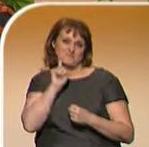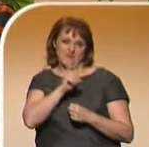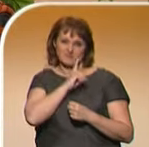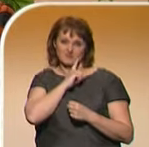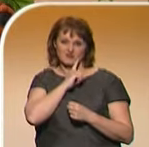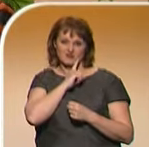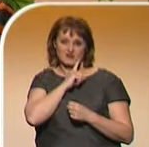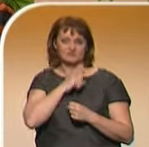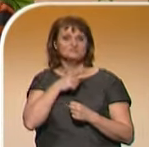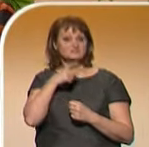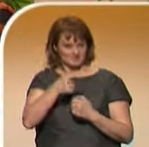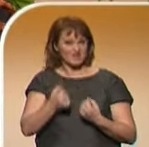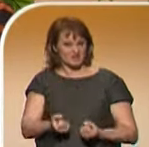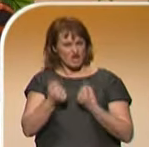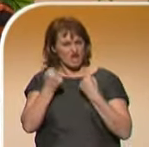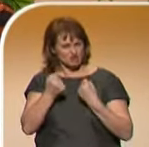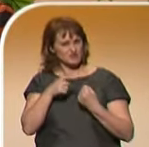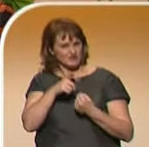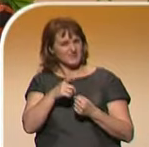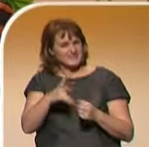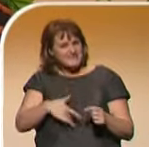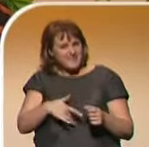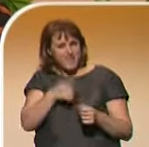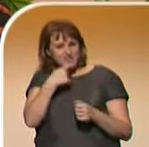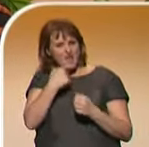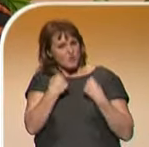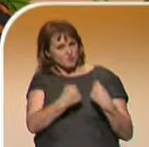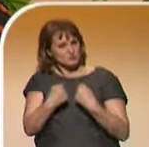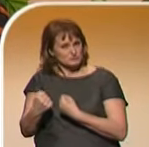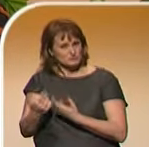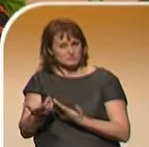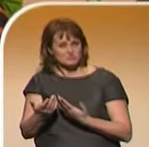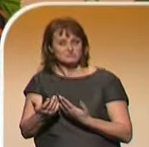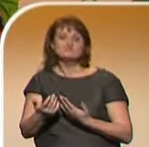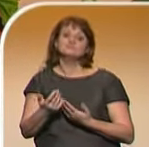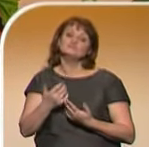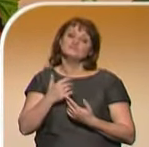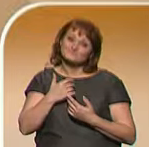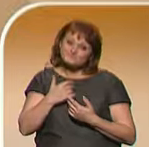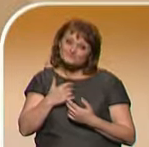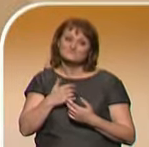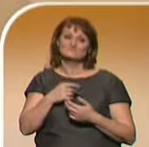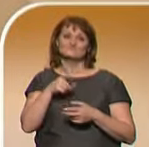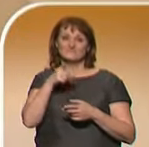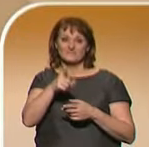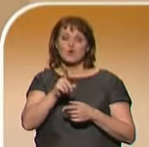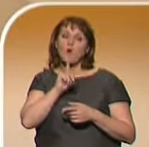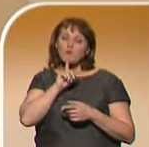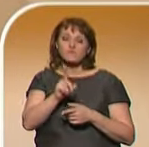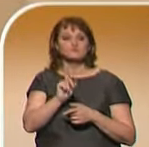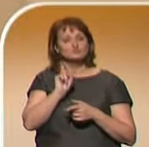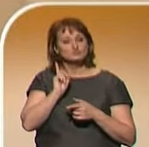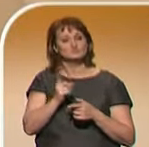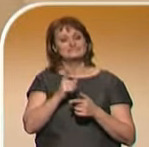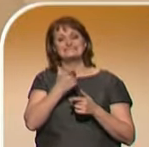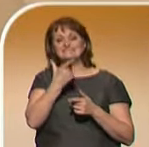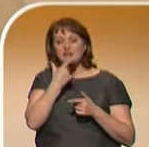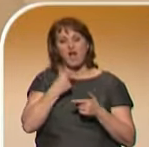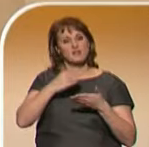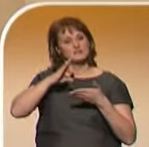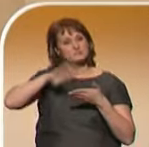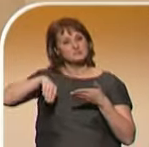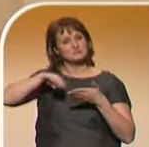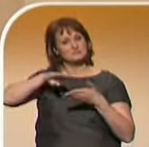dodržovat takovou ketogenní dietu. Co to znamená v praxi? No v praxi to znamená opravdu docela teda odříkání si sladkostí